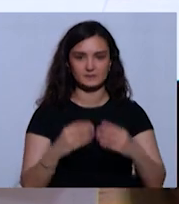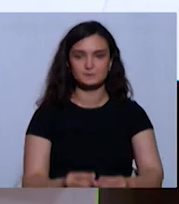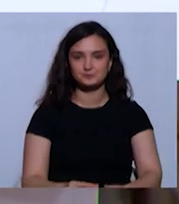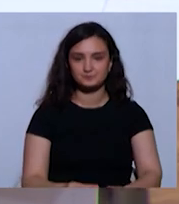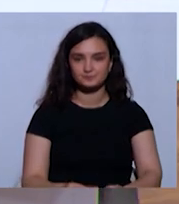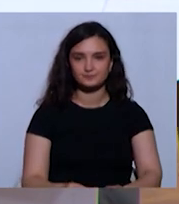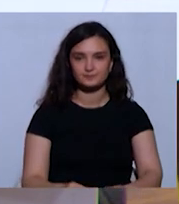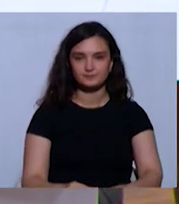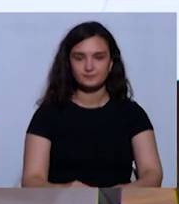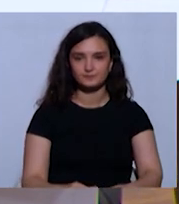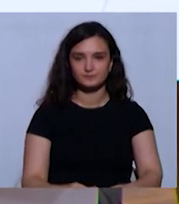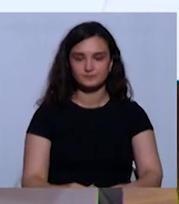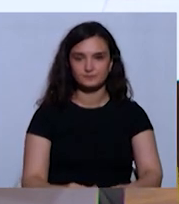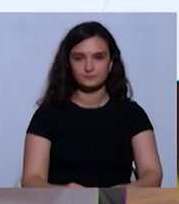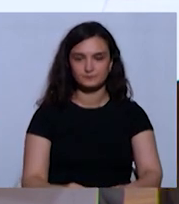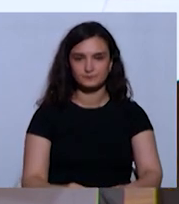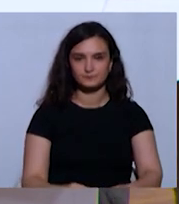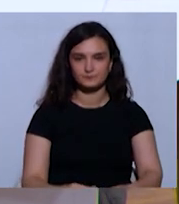Майцадат. Ай эс.